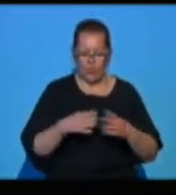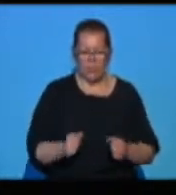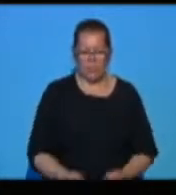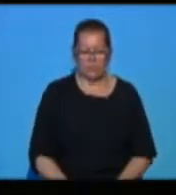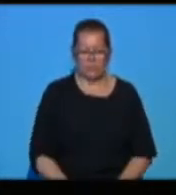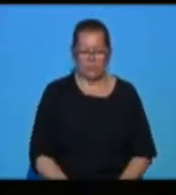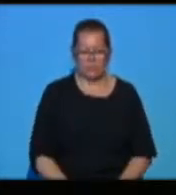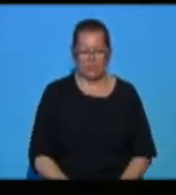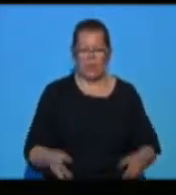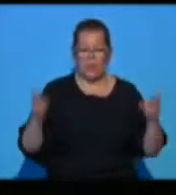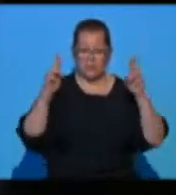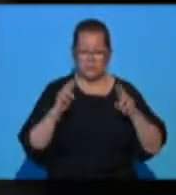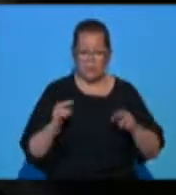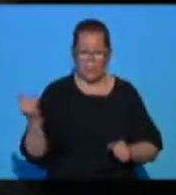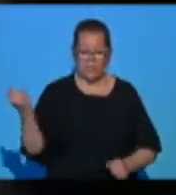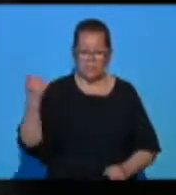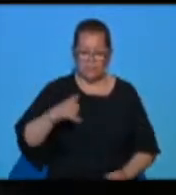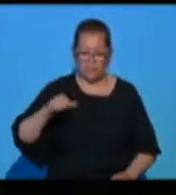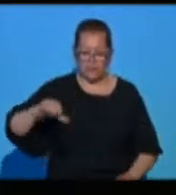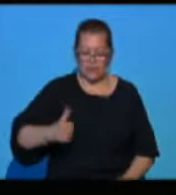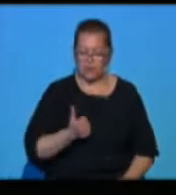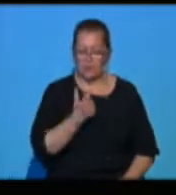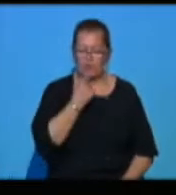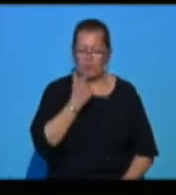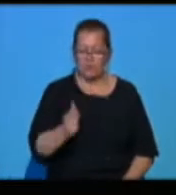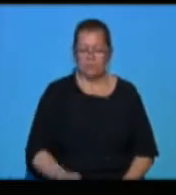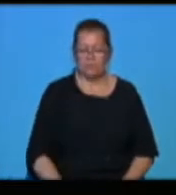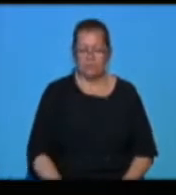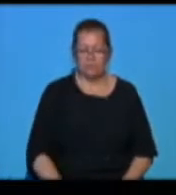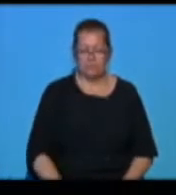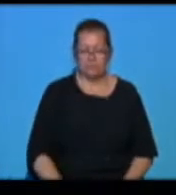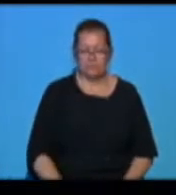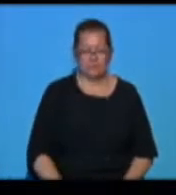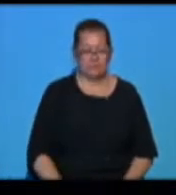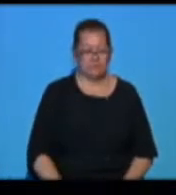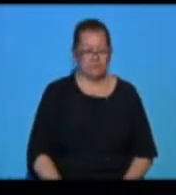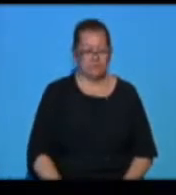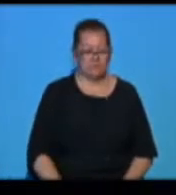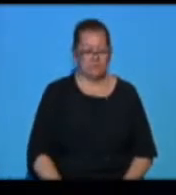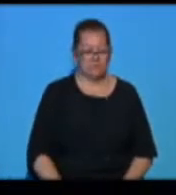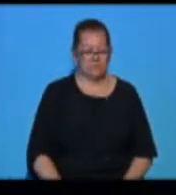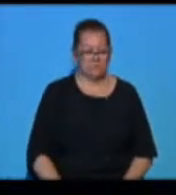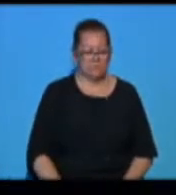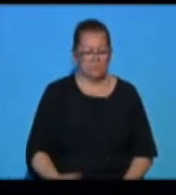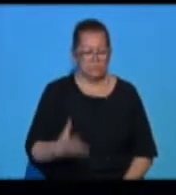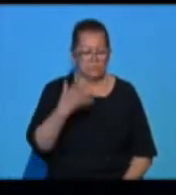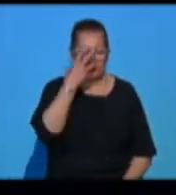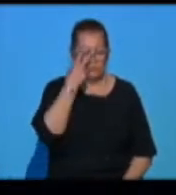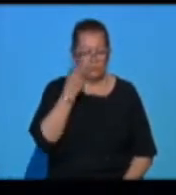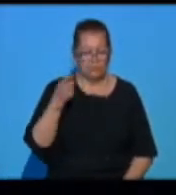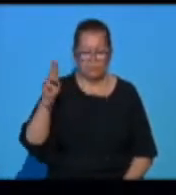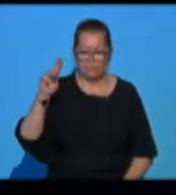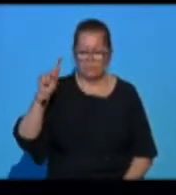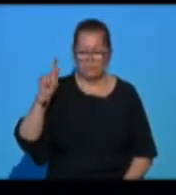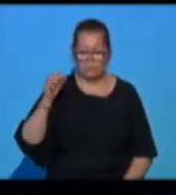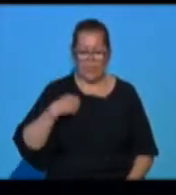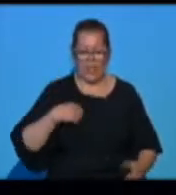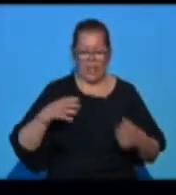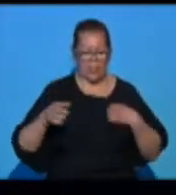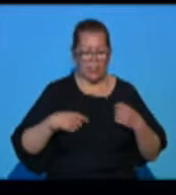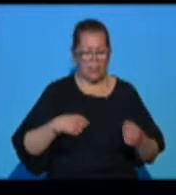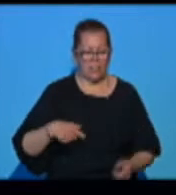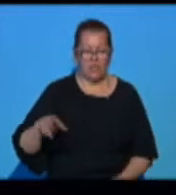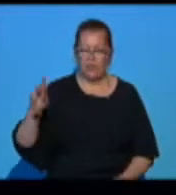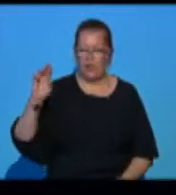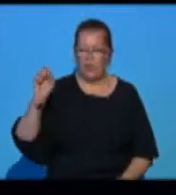și sper să mă întorc aici, la Craiova, cu o piesă shakespeariană. Dramaturg, regizor de teatru și film, actor,